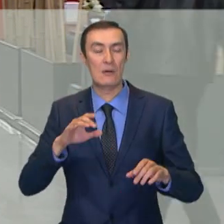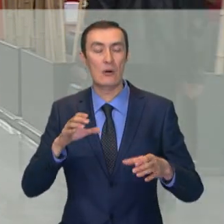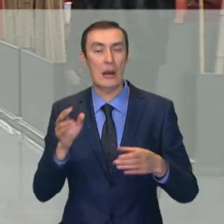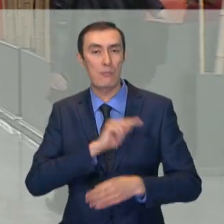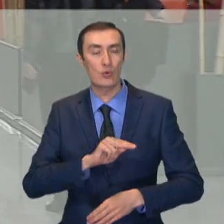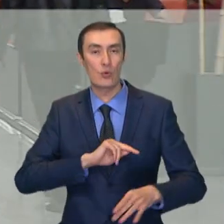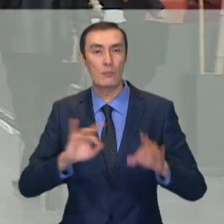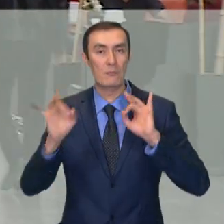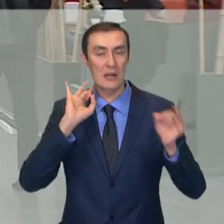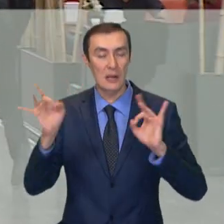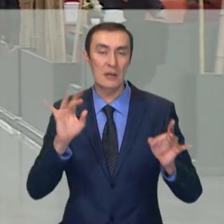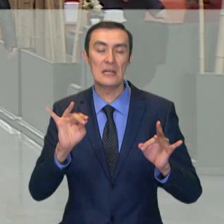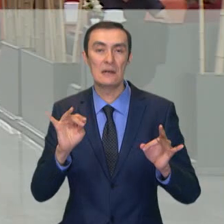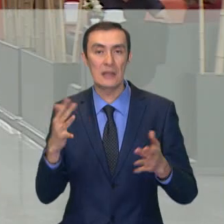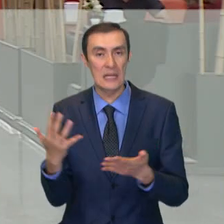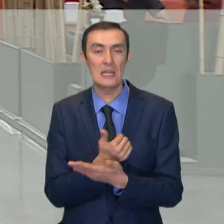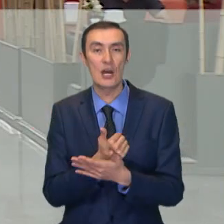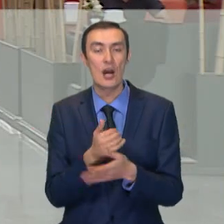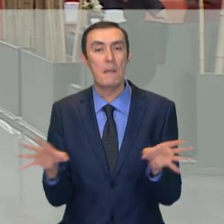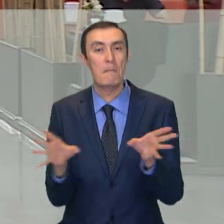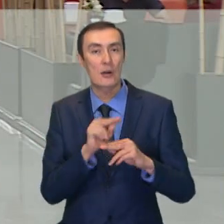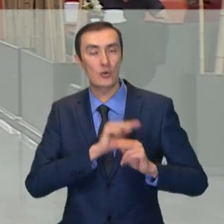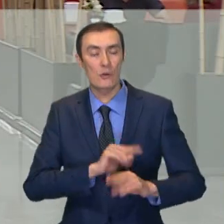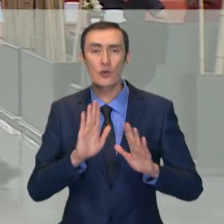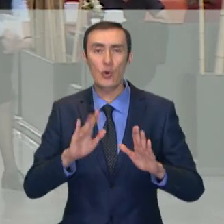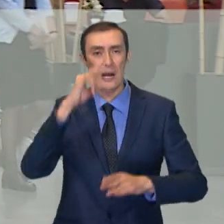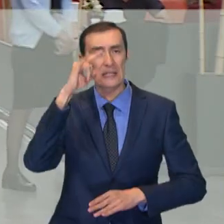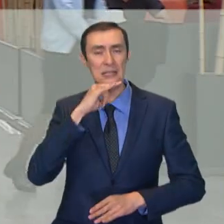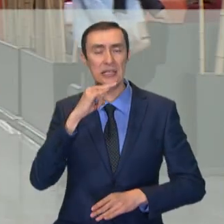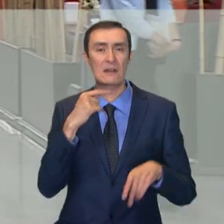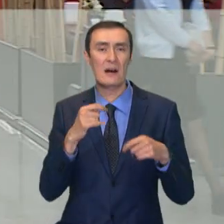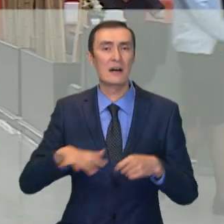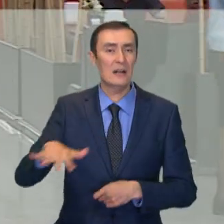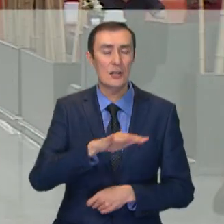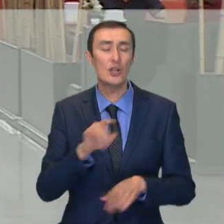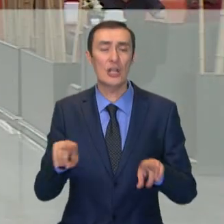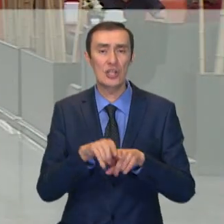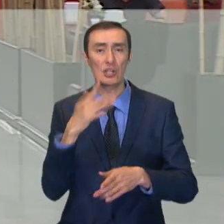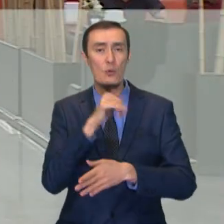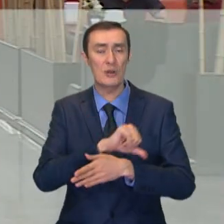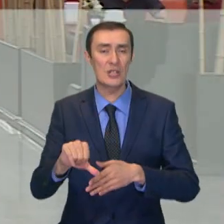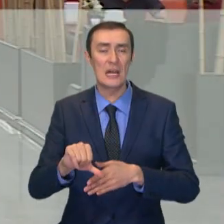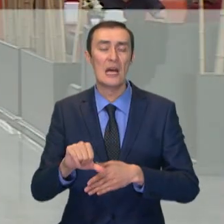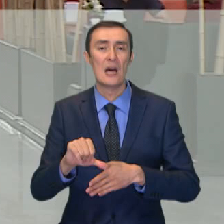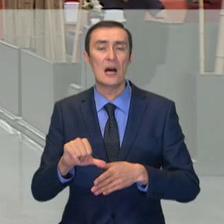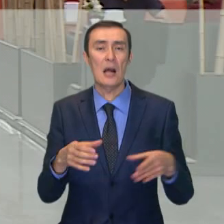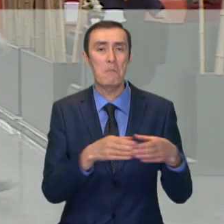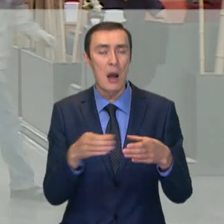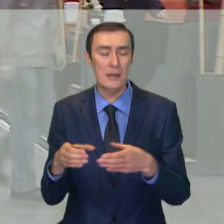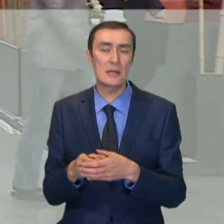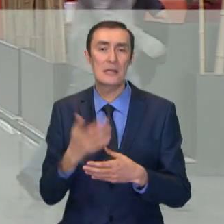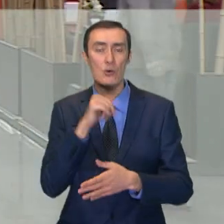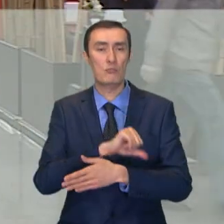найти партнеров. Это не только касается казахстанского рынка, но также и зарубежные продакшн-студии, а также